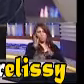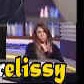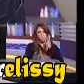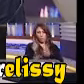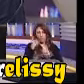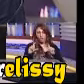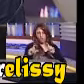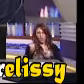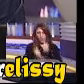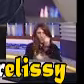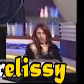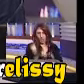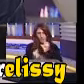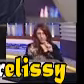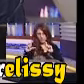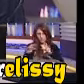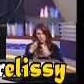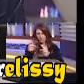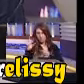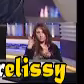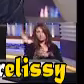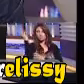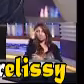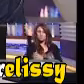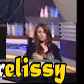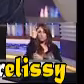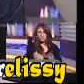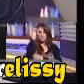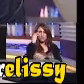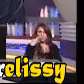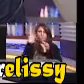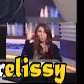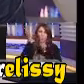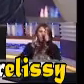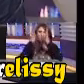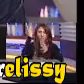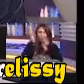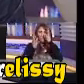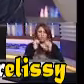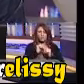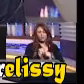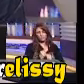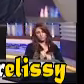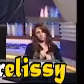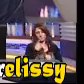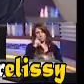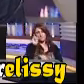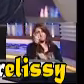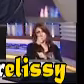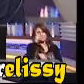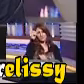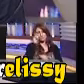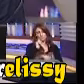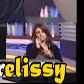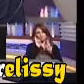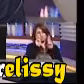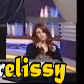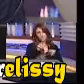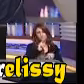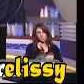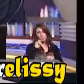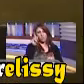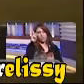إطارات الكاوتش وأفرع الأشجار، وتم تحويل مسار السيارات إلى منطقة أخرى لسير عملية المرور. نشوف التقرير نرجع